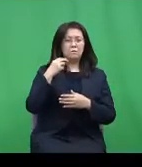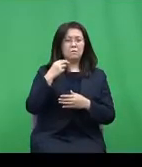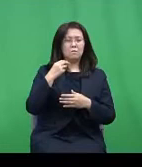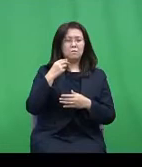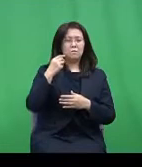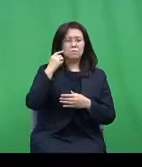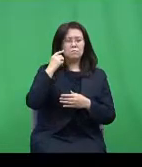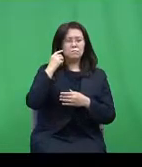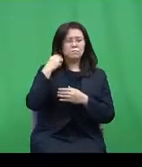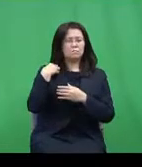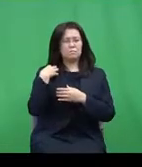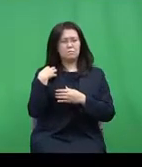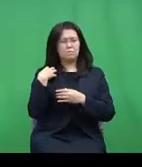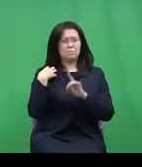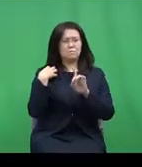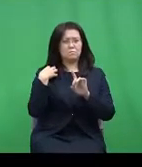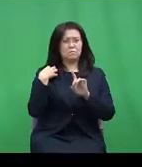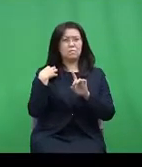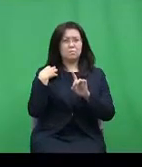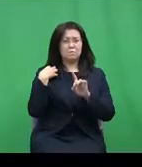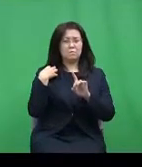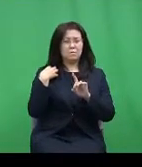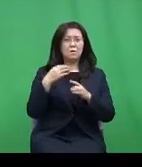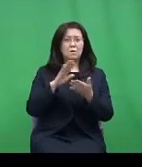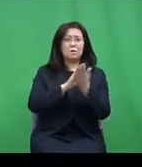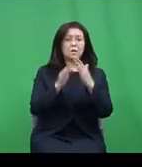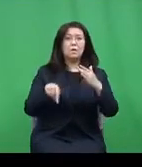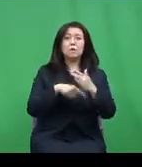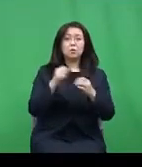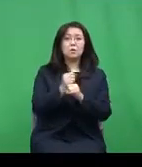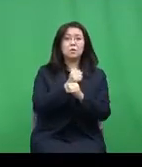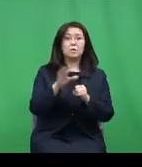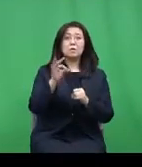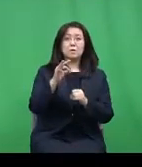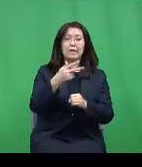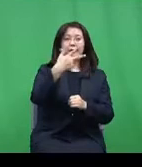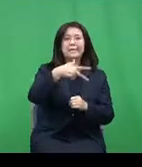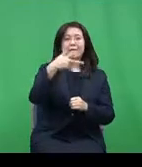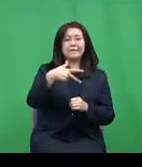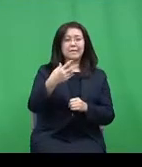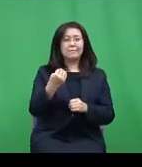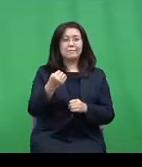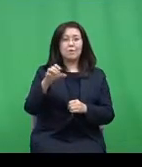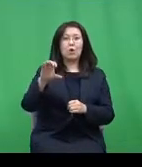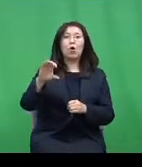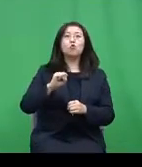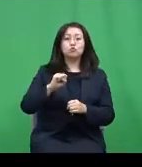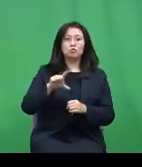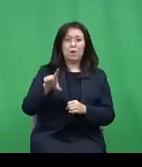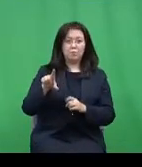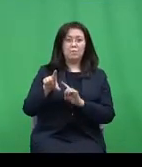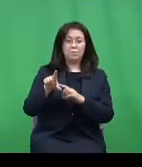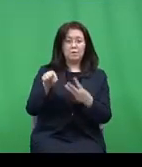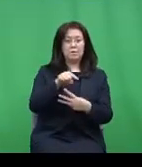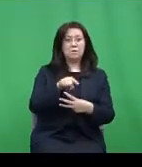大変当枠というか重くのしかかってきましたのは、県内の事業費が7000数百億